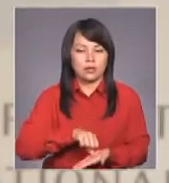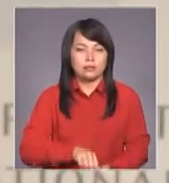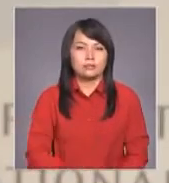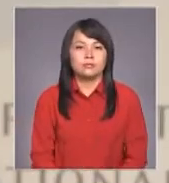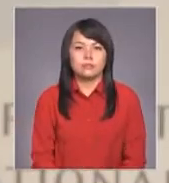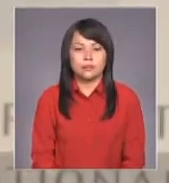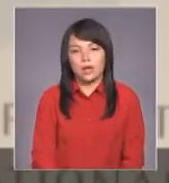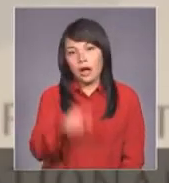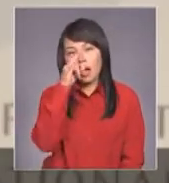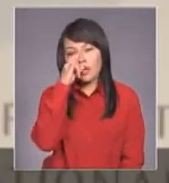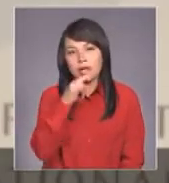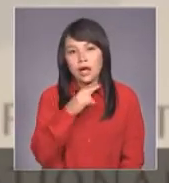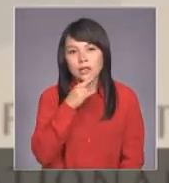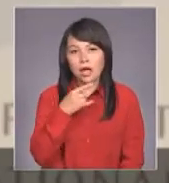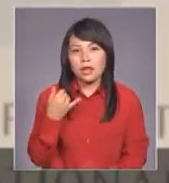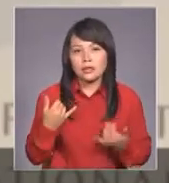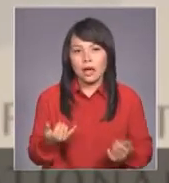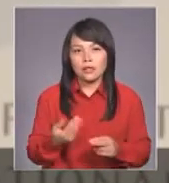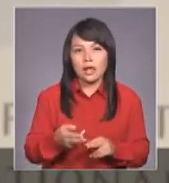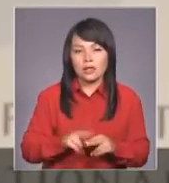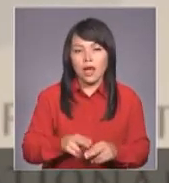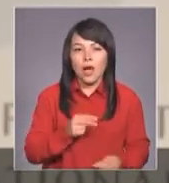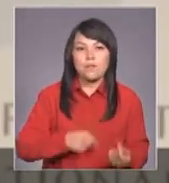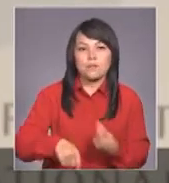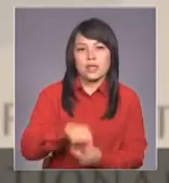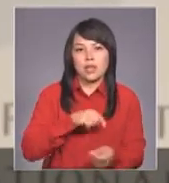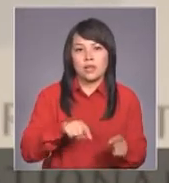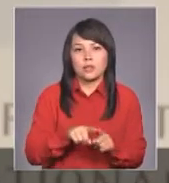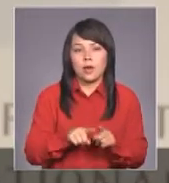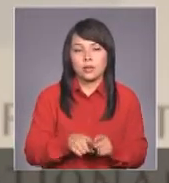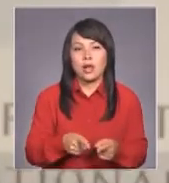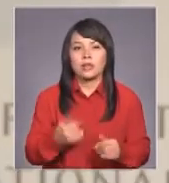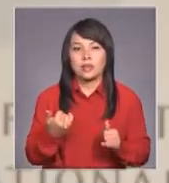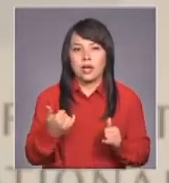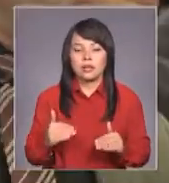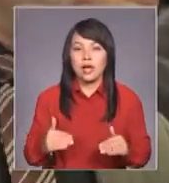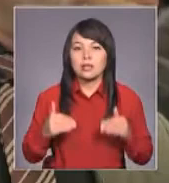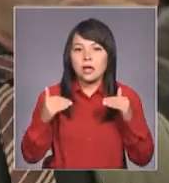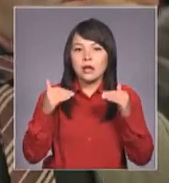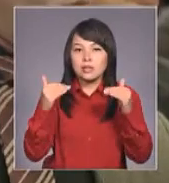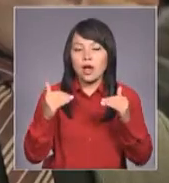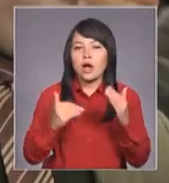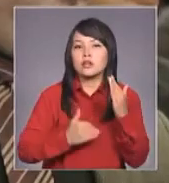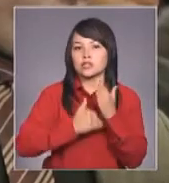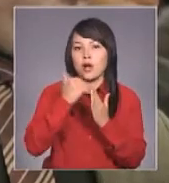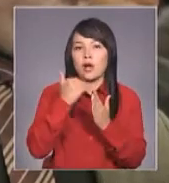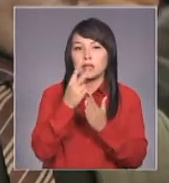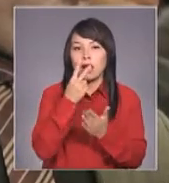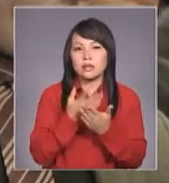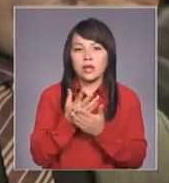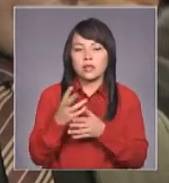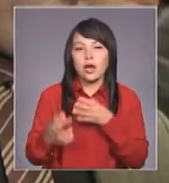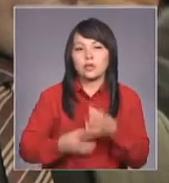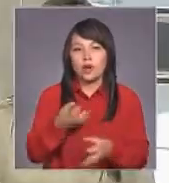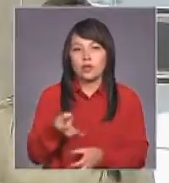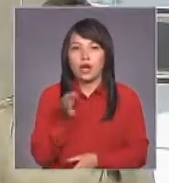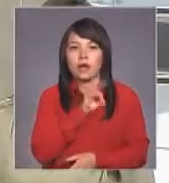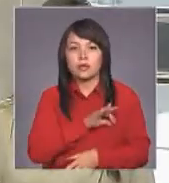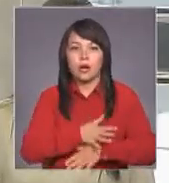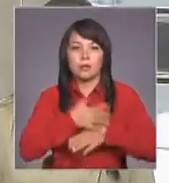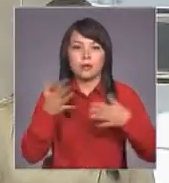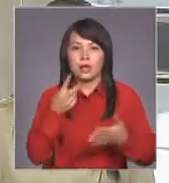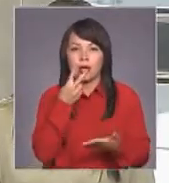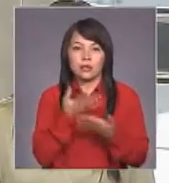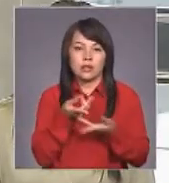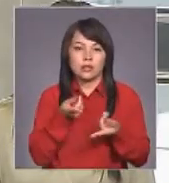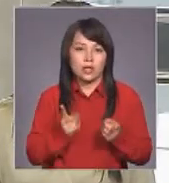танытпақ. Қазақстанның Doing Business рейтингісіндегі сатысы жоғарылып келеді. Дүниежүзілік сауда ұйымына енуге мұның да мол пайдасы тиді деп